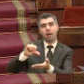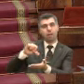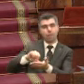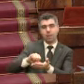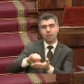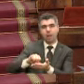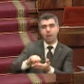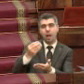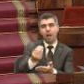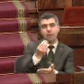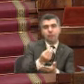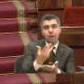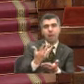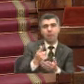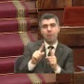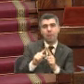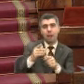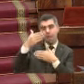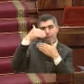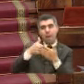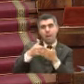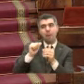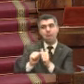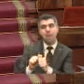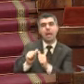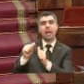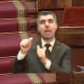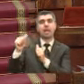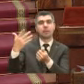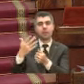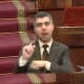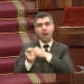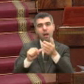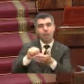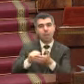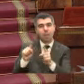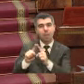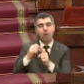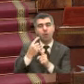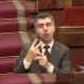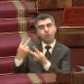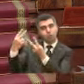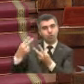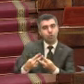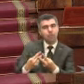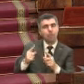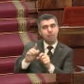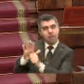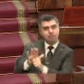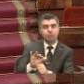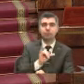لأطفال المغرب العميق. هاد الناس راه كيعانيو، خصهم يولجوا لهاد الخدمة دون إقصاء أو